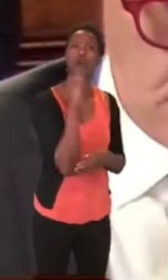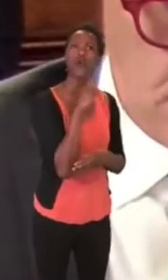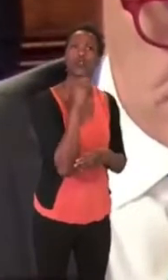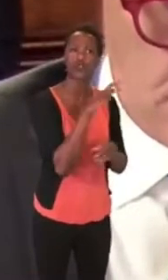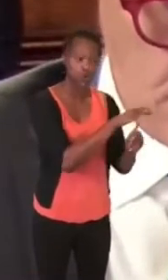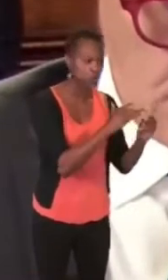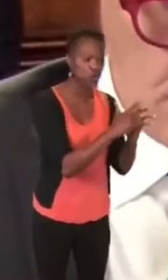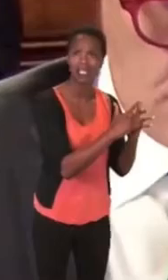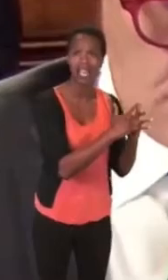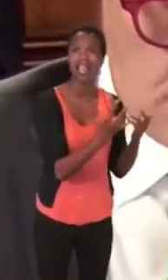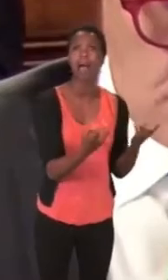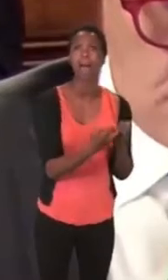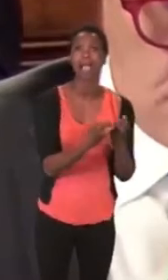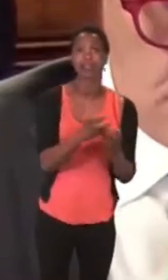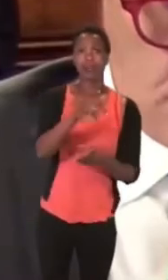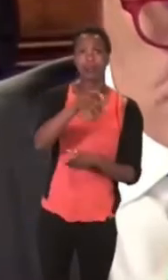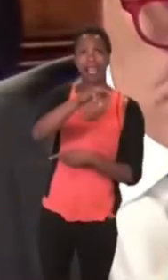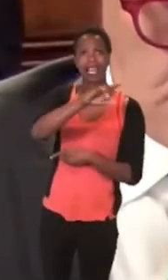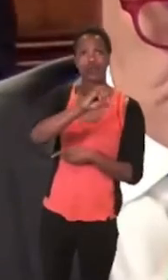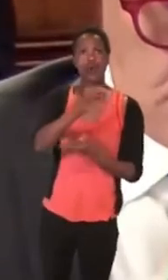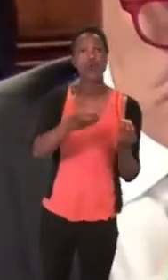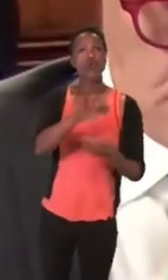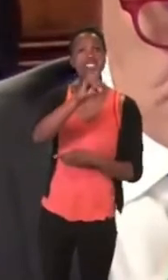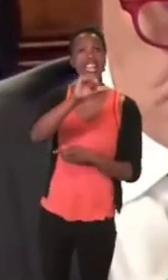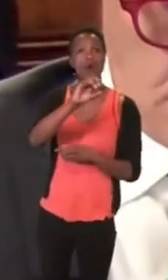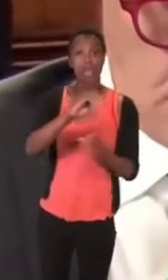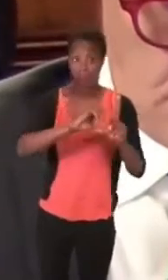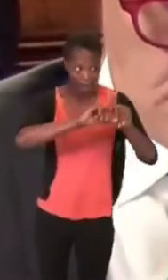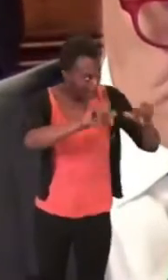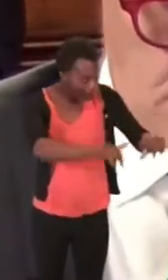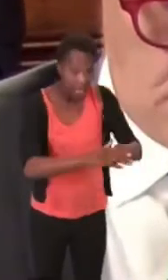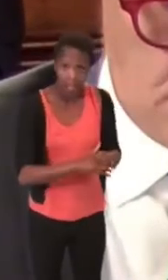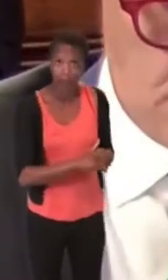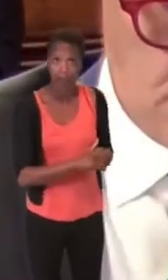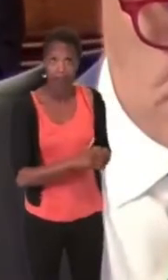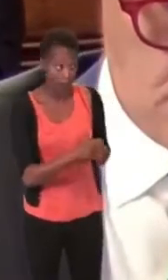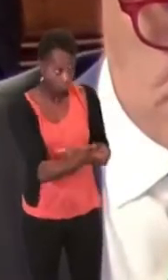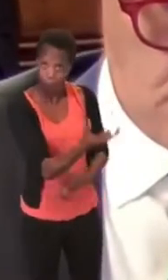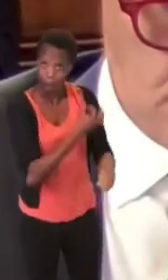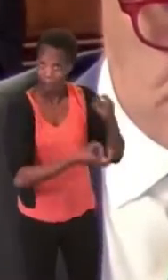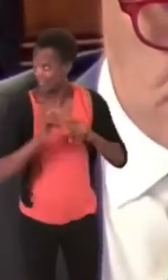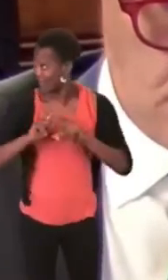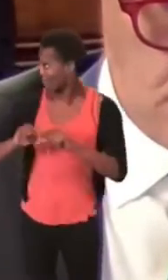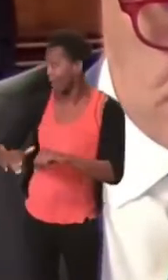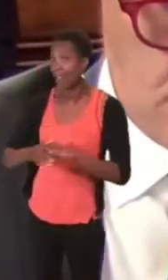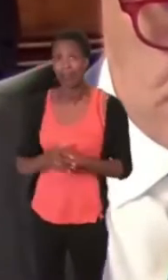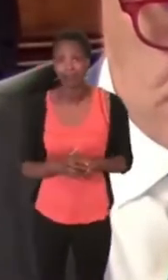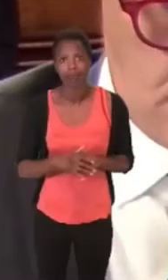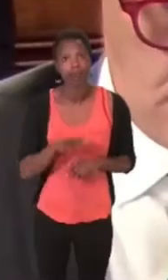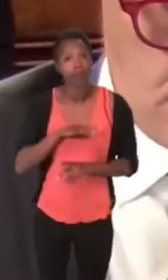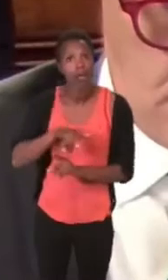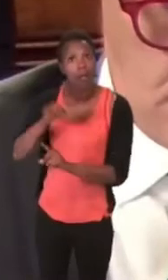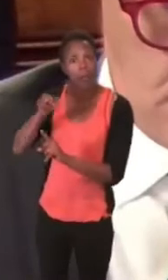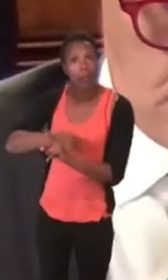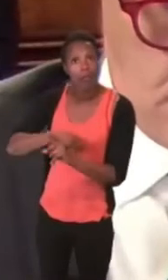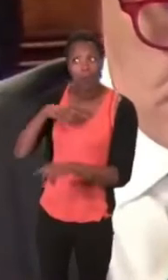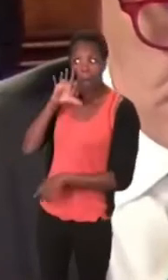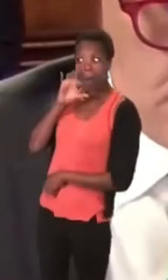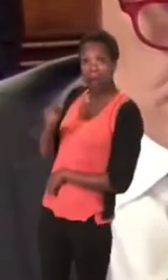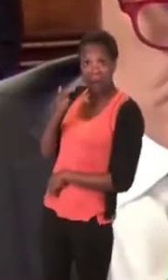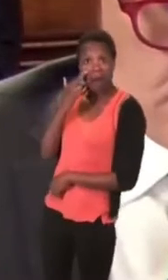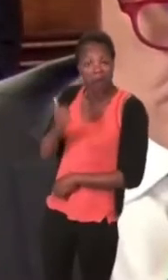exemple. C'est la liste, et c'est eux-mêmes qui le disent. Un certain nombre d'acteurs que j'ai eus, comme